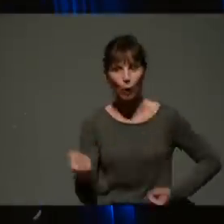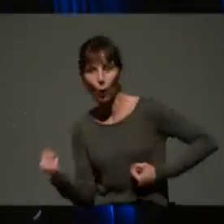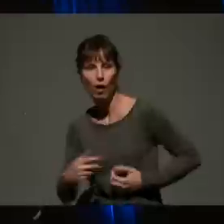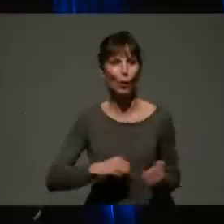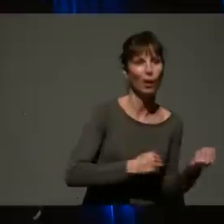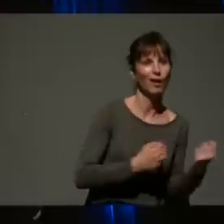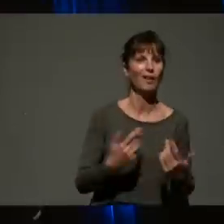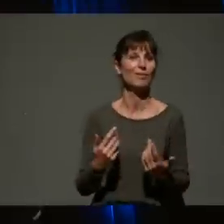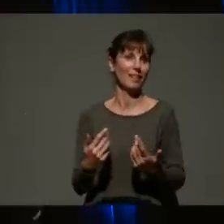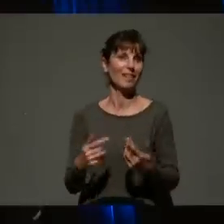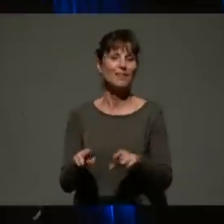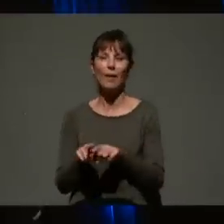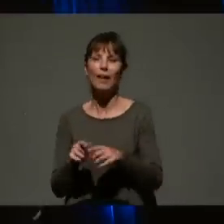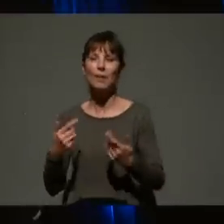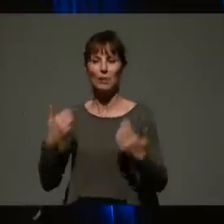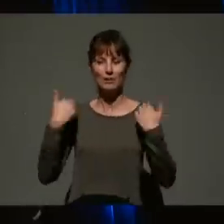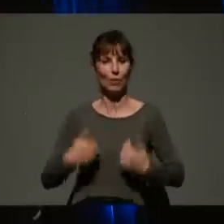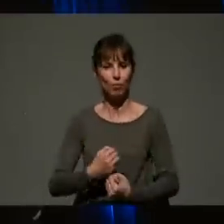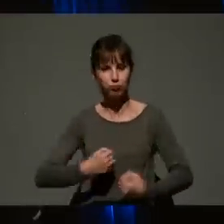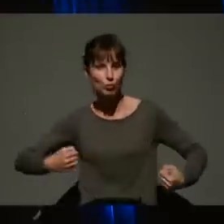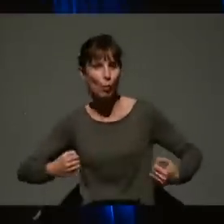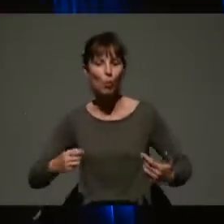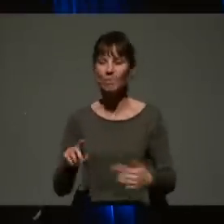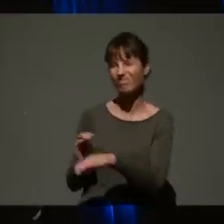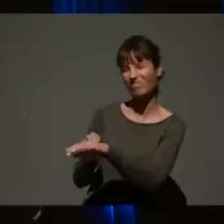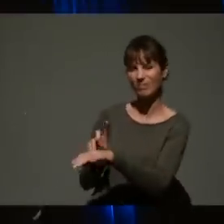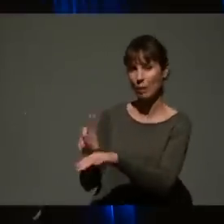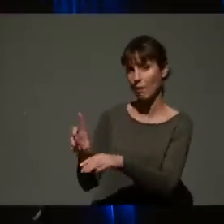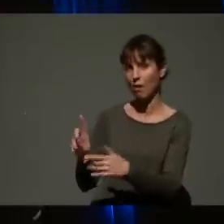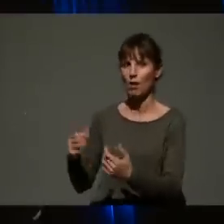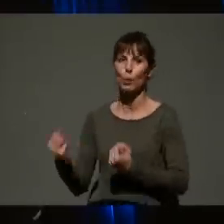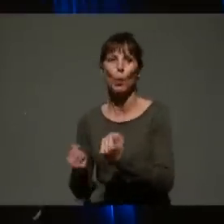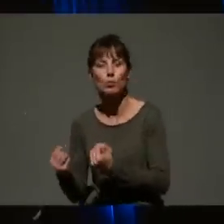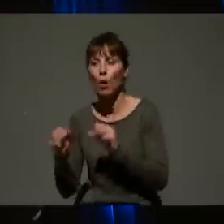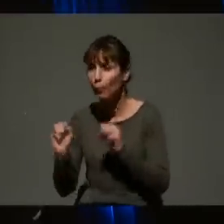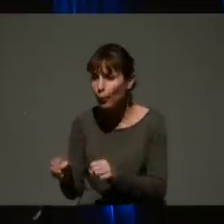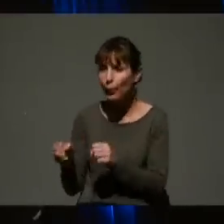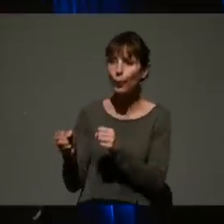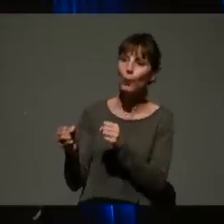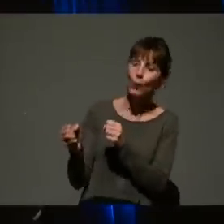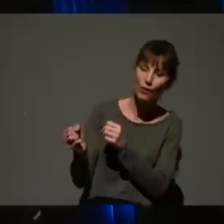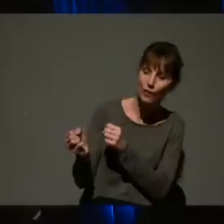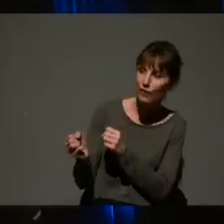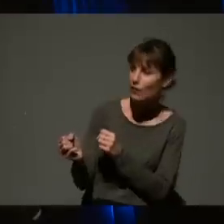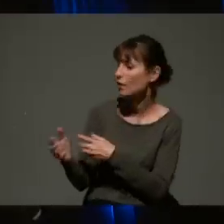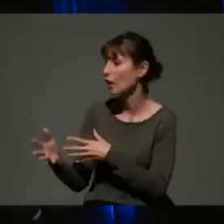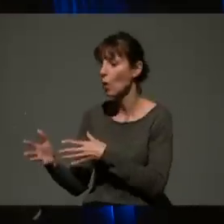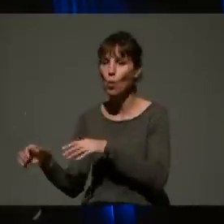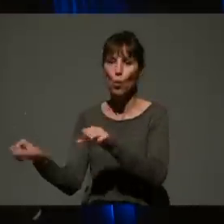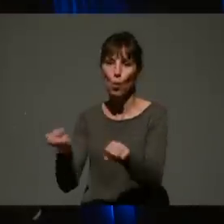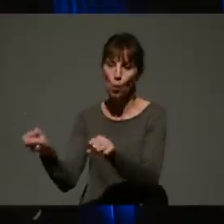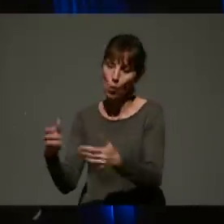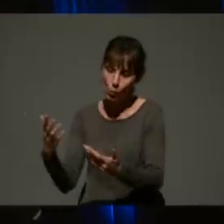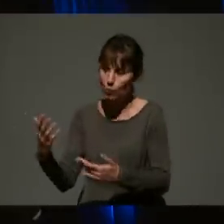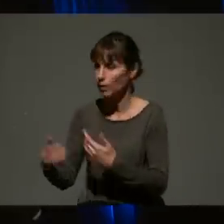Même chose, si on est en surpoids, c'est peut-être pas la course à pied dans un premier temps qu'il faudra faire. Si on fait du vélo, c'est peut-être pas en prenant des risques comme